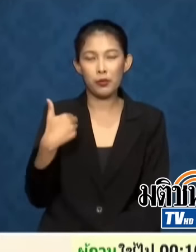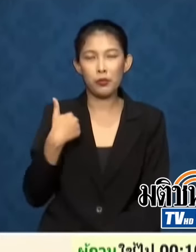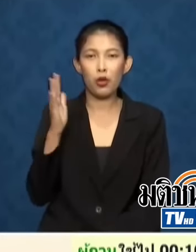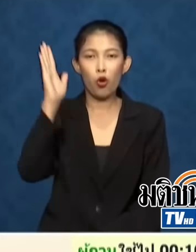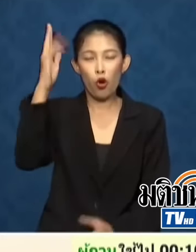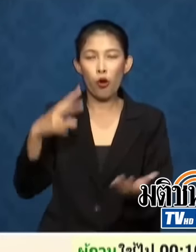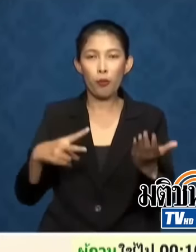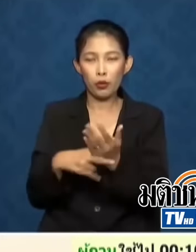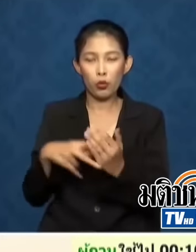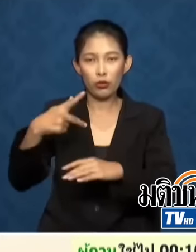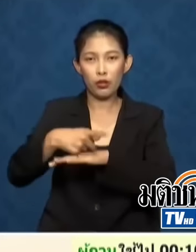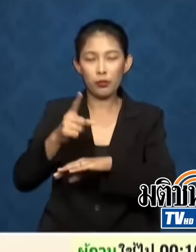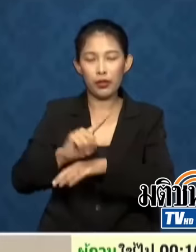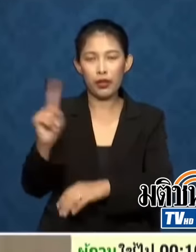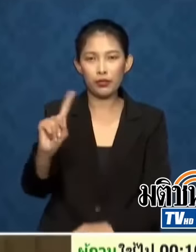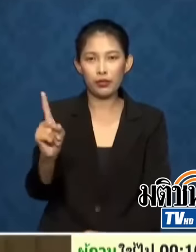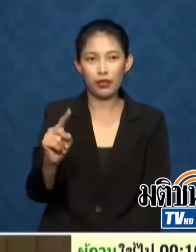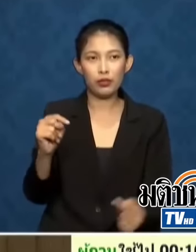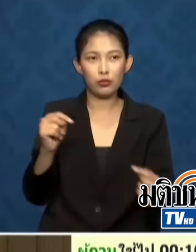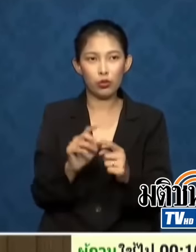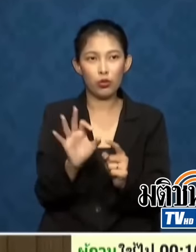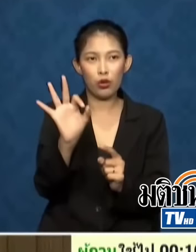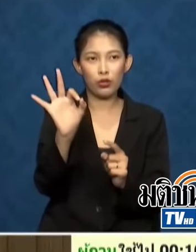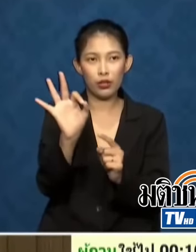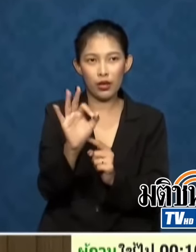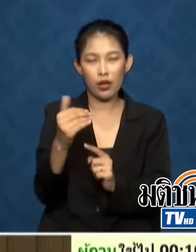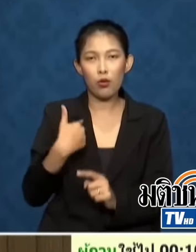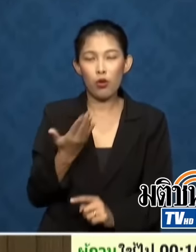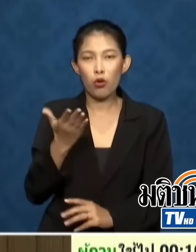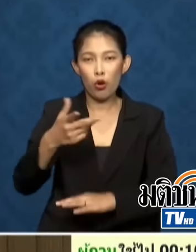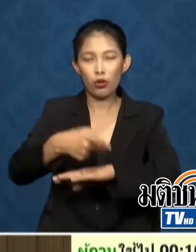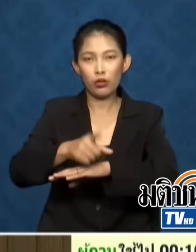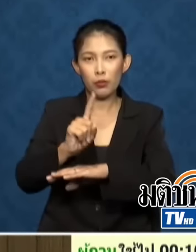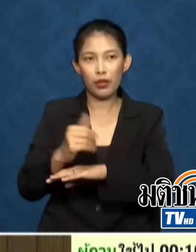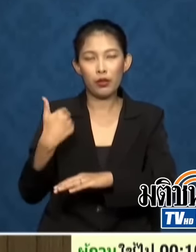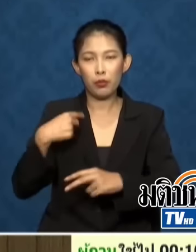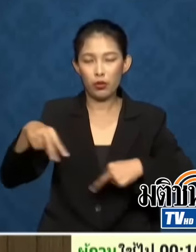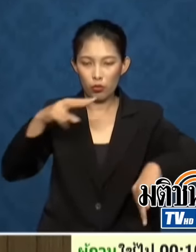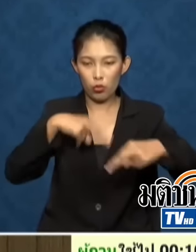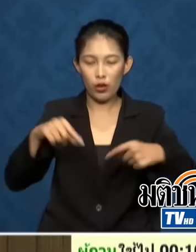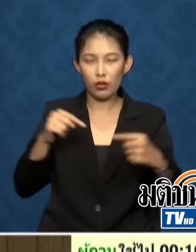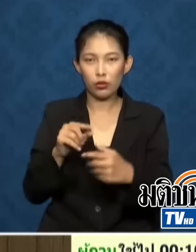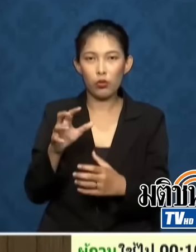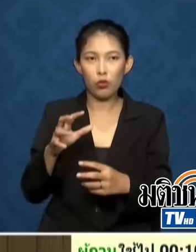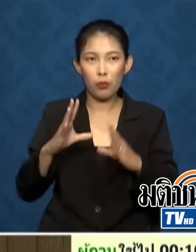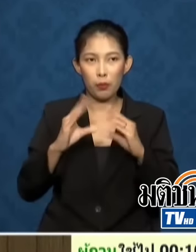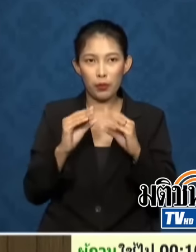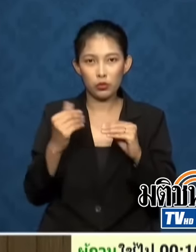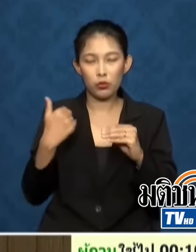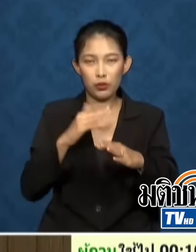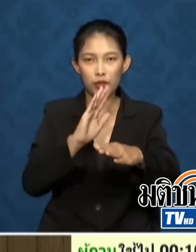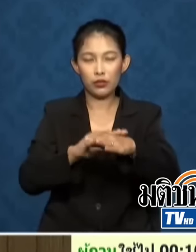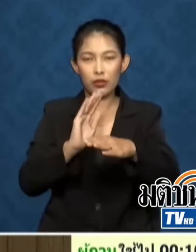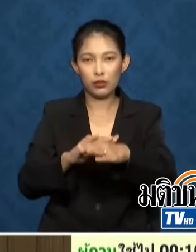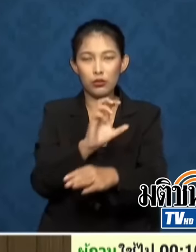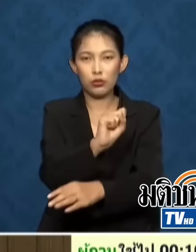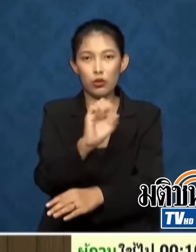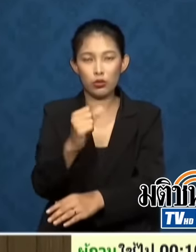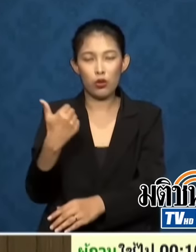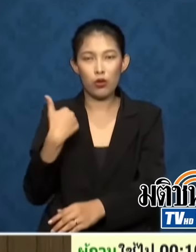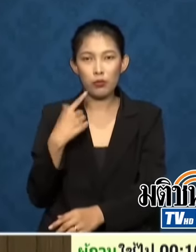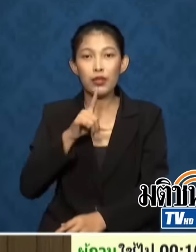อประท้วงท่านประธานนะคะในส่วนข้อ9ขอให้ท่านประธานได้ควบคุมการประชุมตักเตือนสมาชิกที่ก